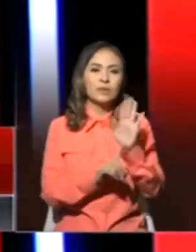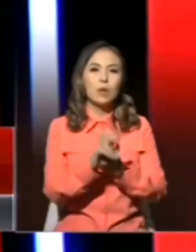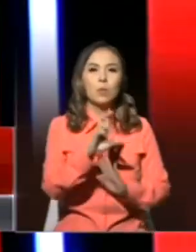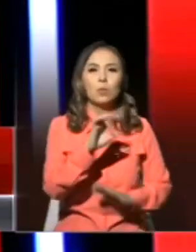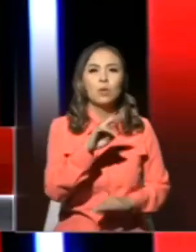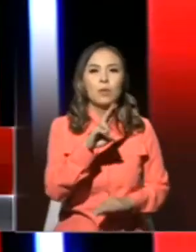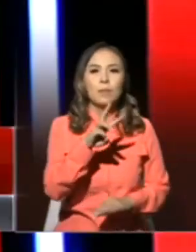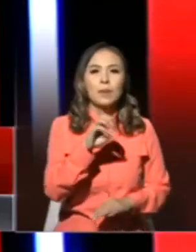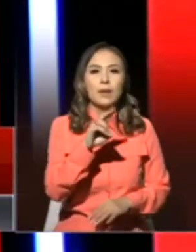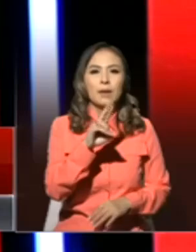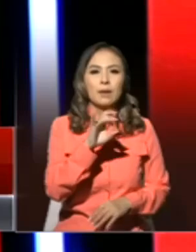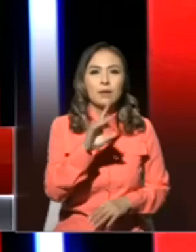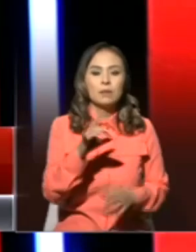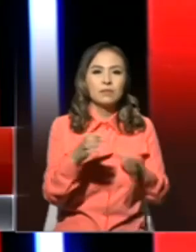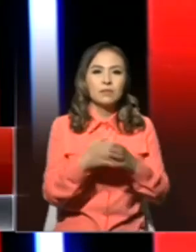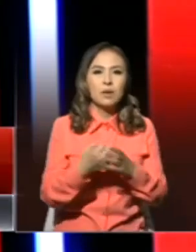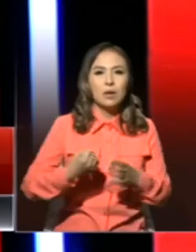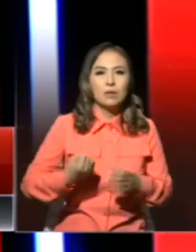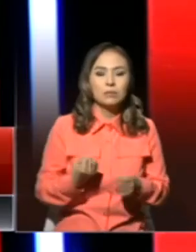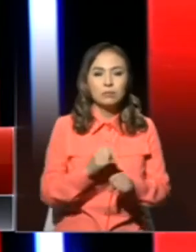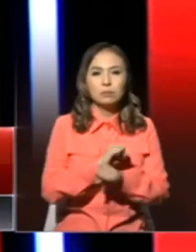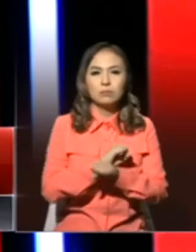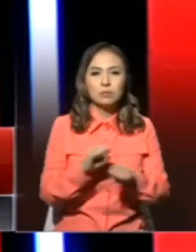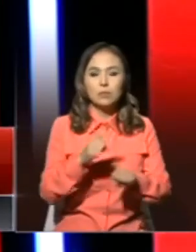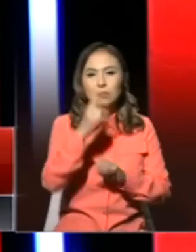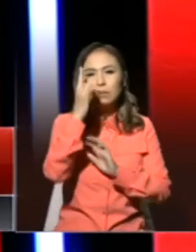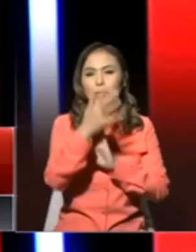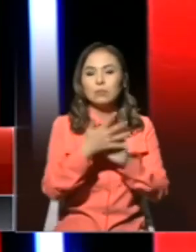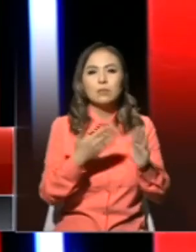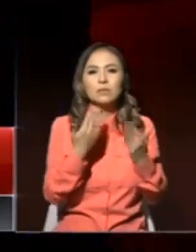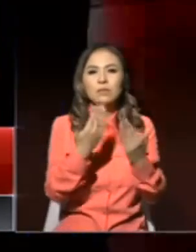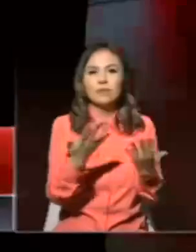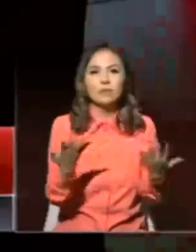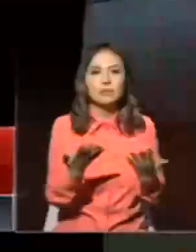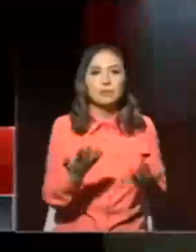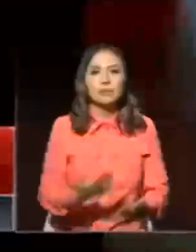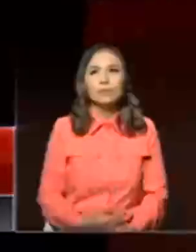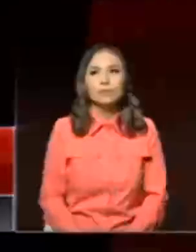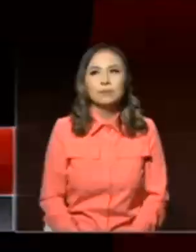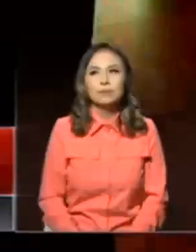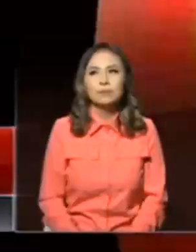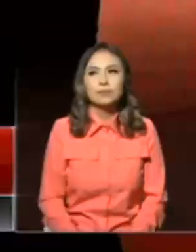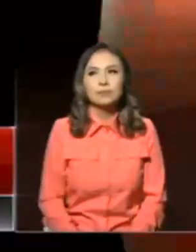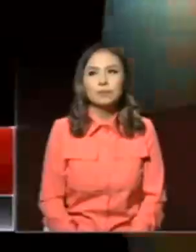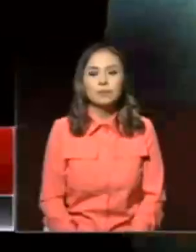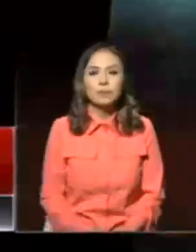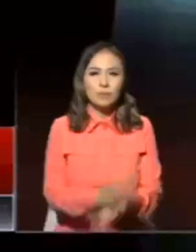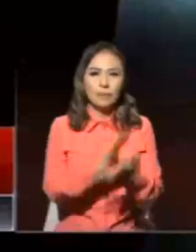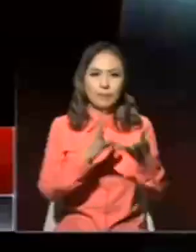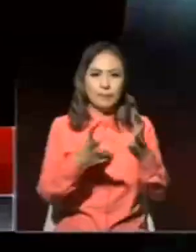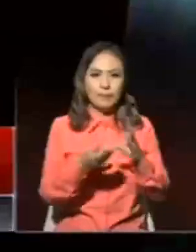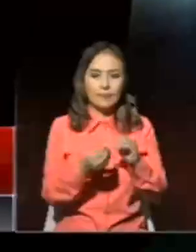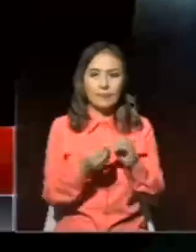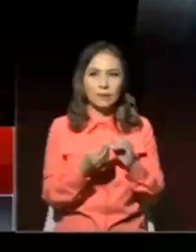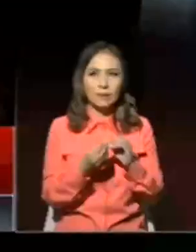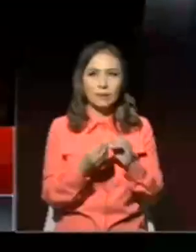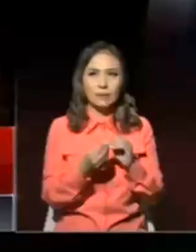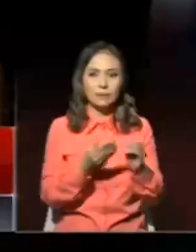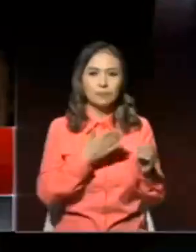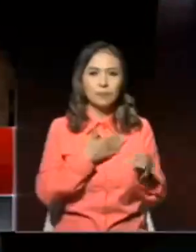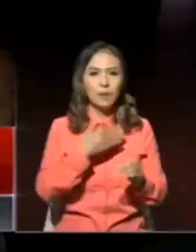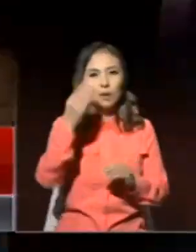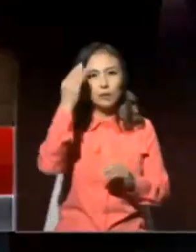спорт ұйымдарымен әріптестігіне әсер етпеуі тиіс деп отыр. Сіз бұны қалай түсінесіз? Бұл біз жалпы